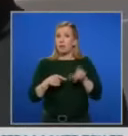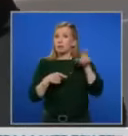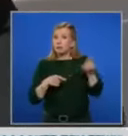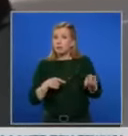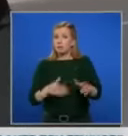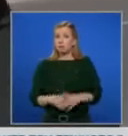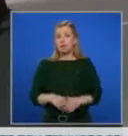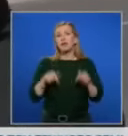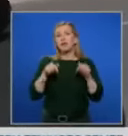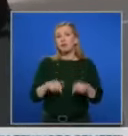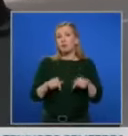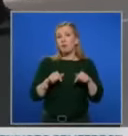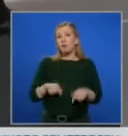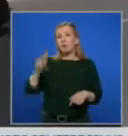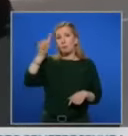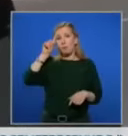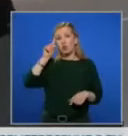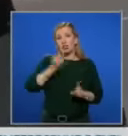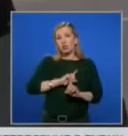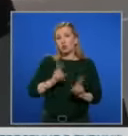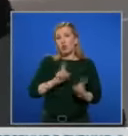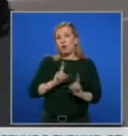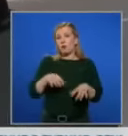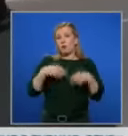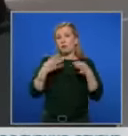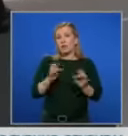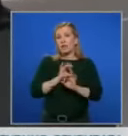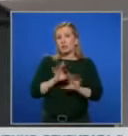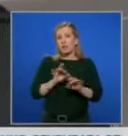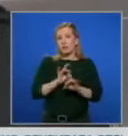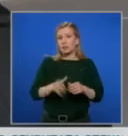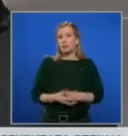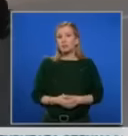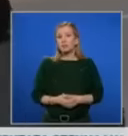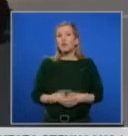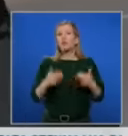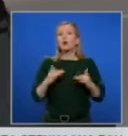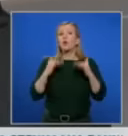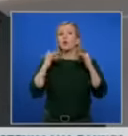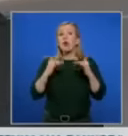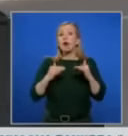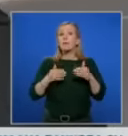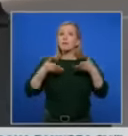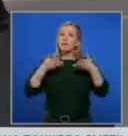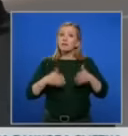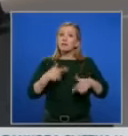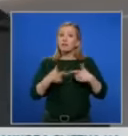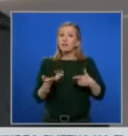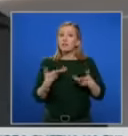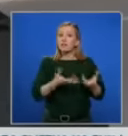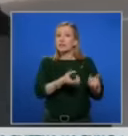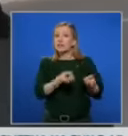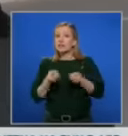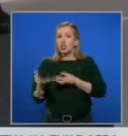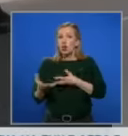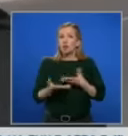за момичето на Гюристан няма нищо официално потвърдено. Единствено, зет му и голямата внучка, чрез са изровени,